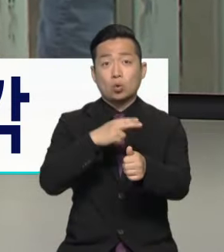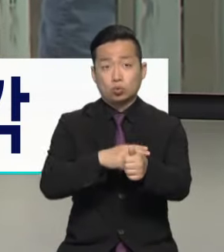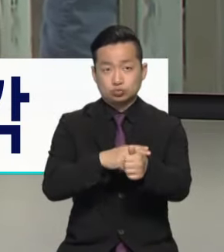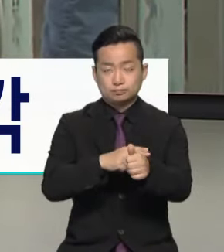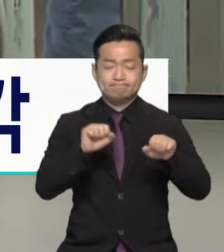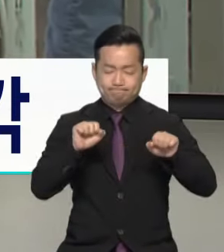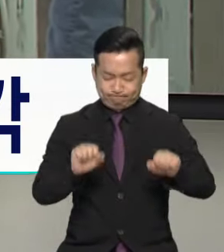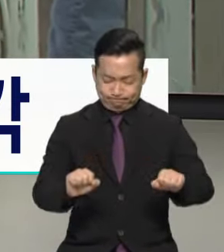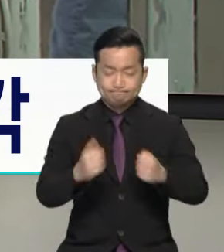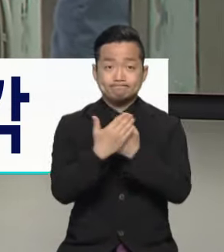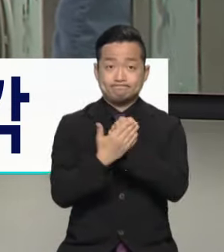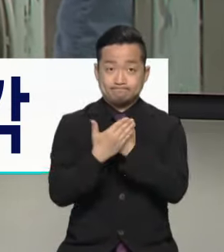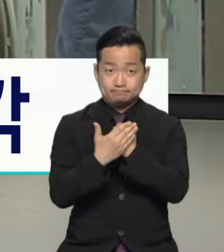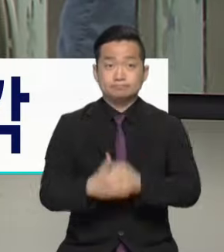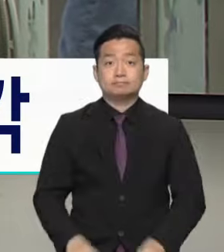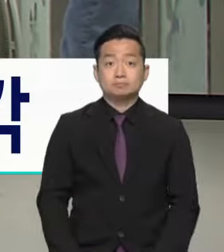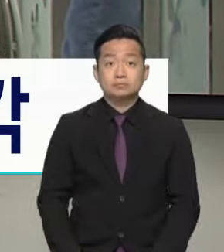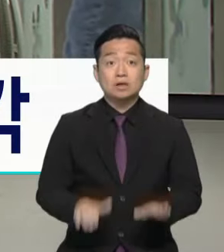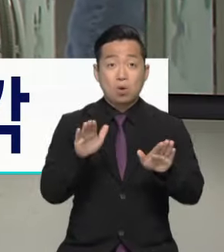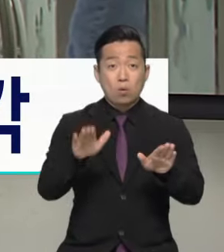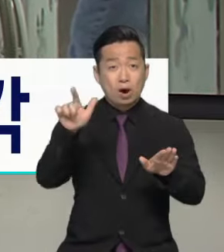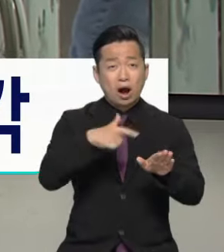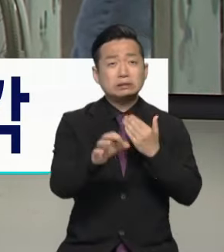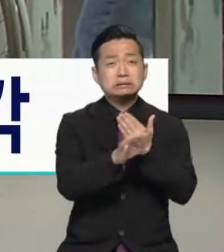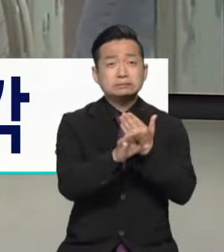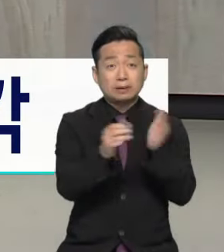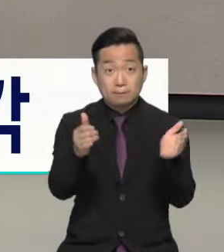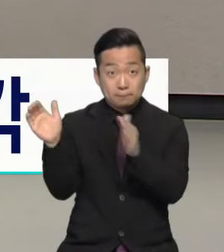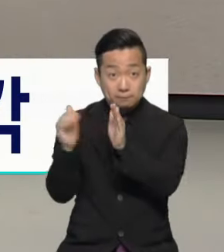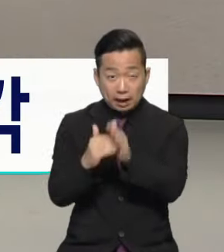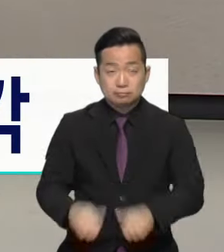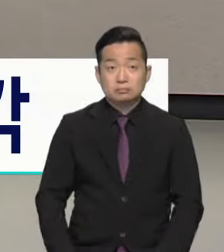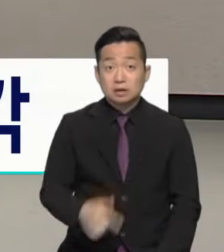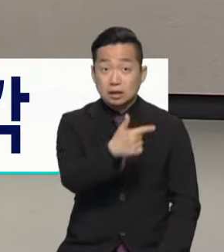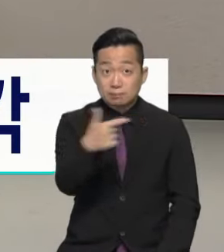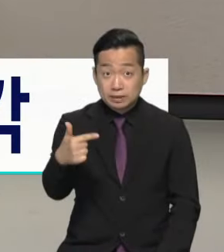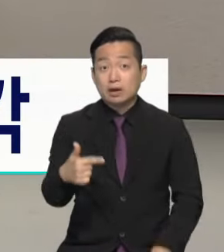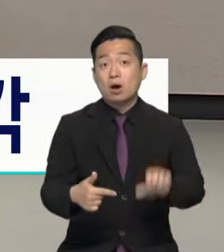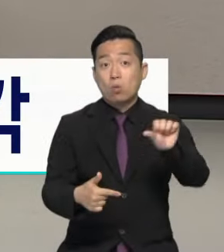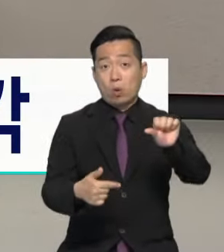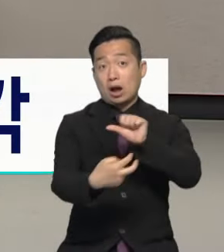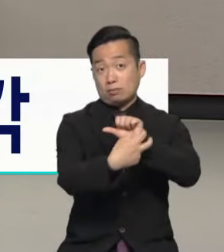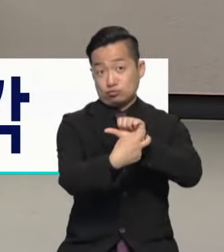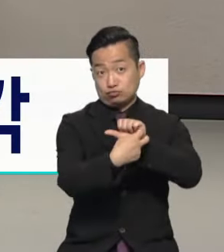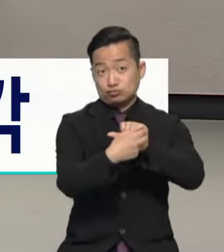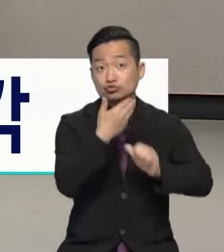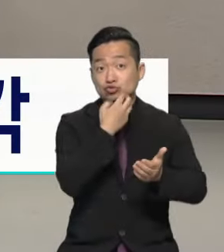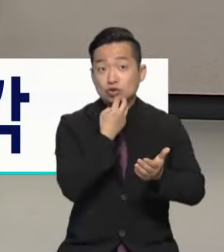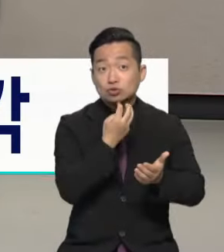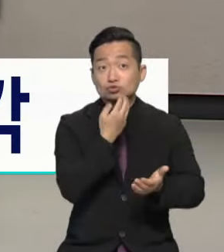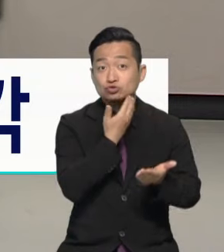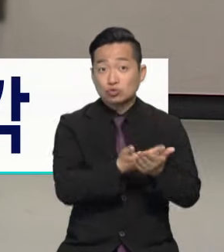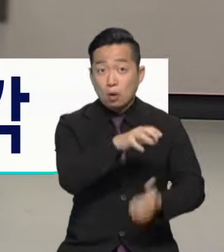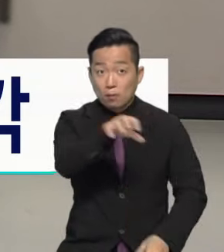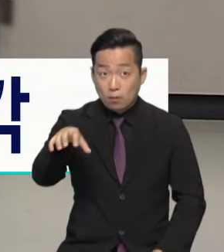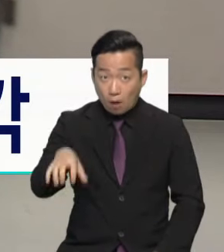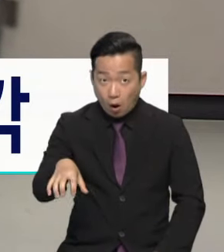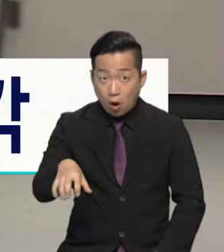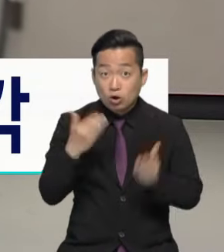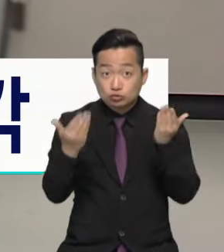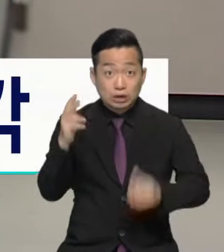자리를 지켰기 때문입니다. 일단 오늘은 이렇게 넘겼는데 빅5로 불리는 서울 주요 병원들이 휴진하겠다고